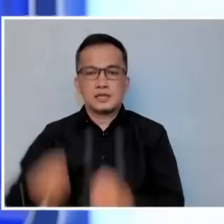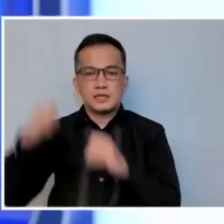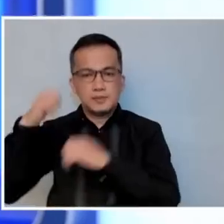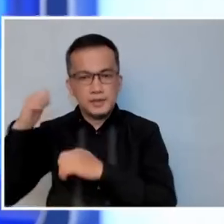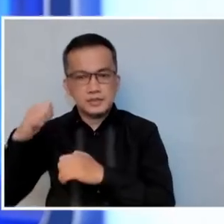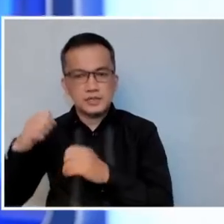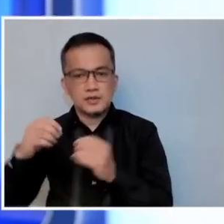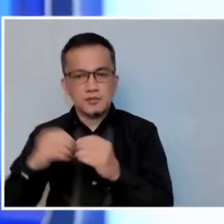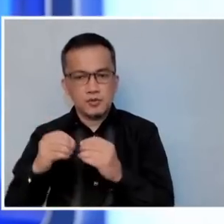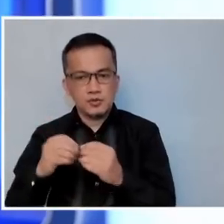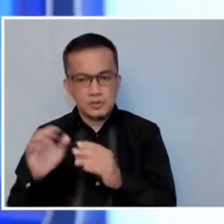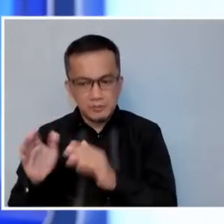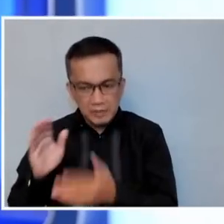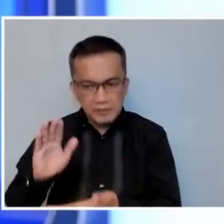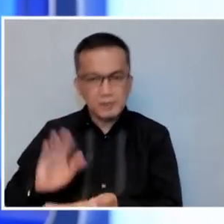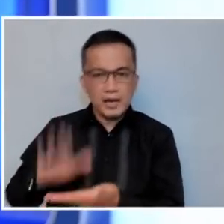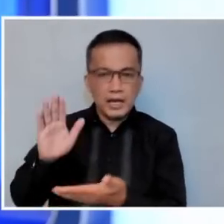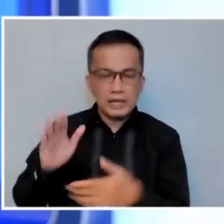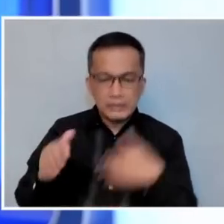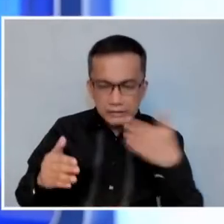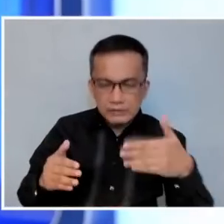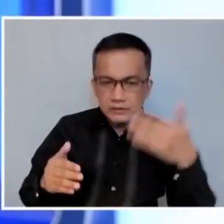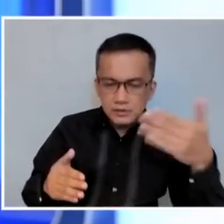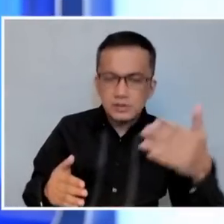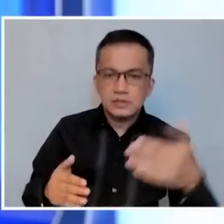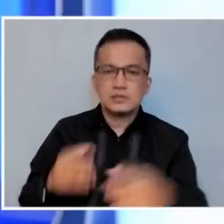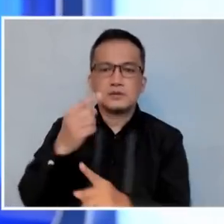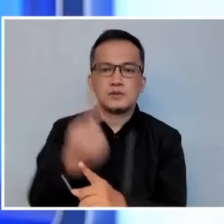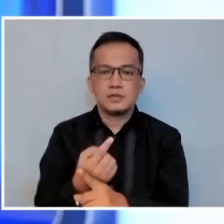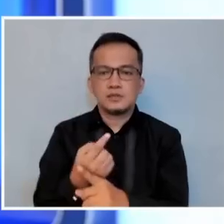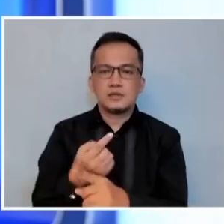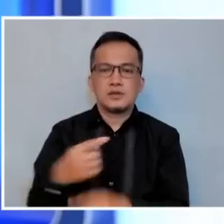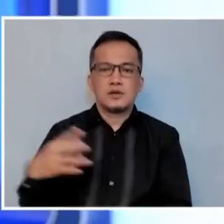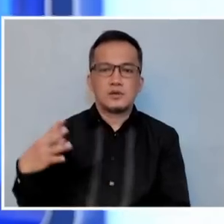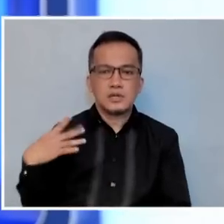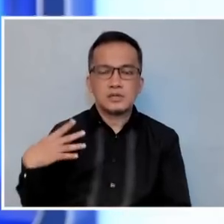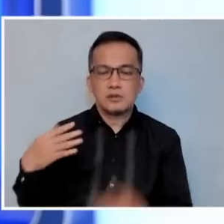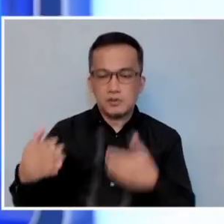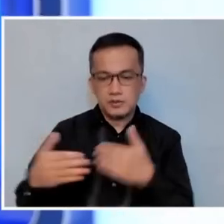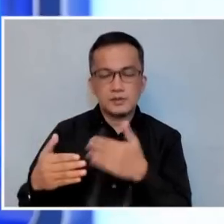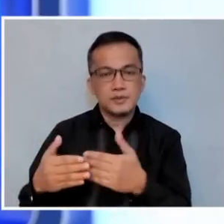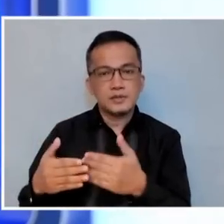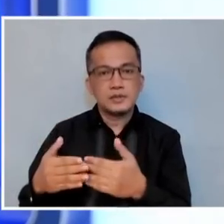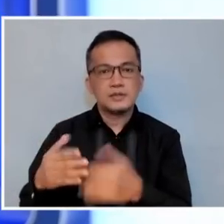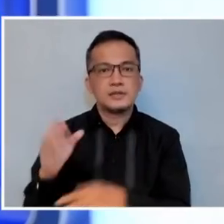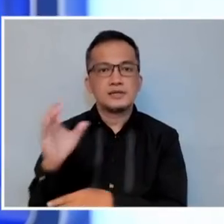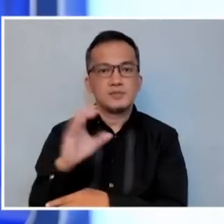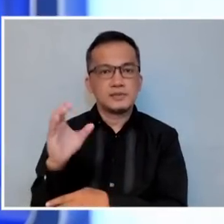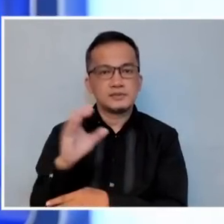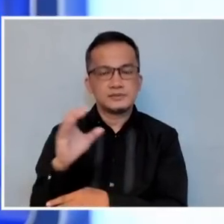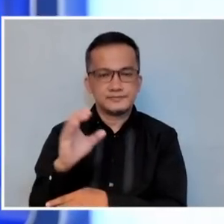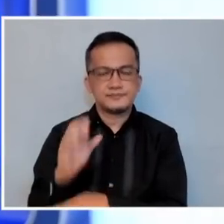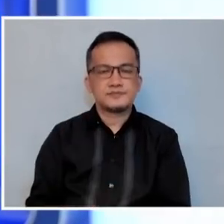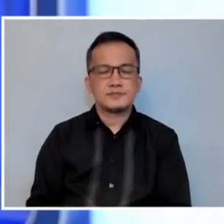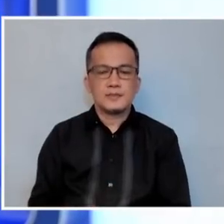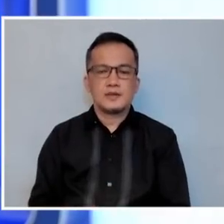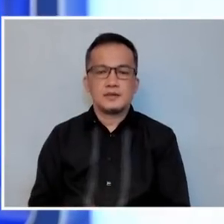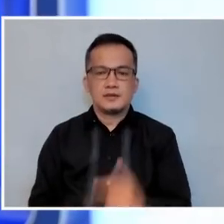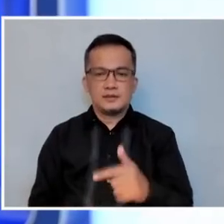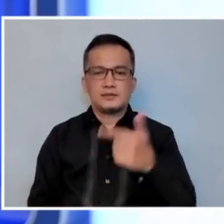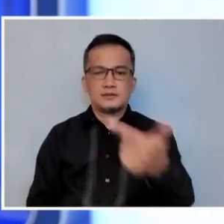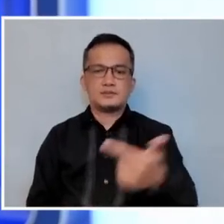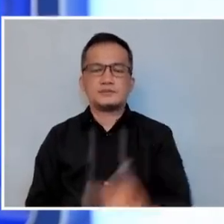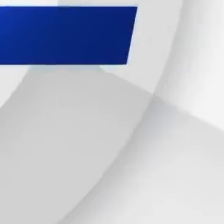ang presyo sa mga susunod na buwan habang papalapit ang Pasko. Nagpapatrol, Jackie